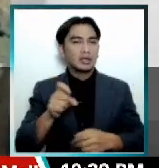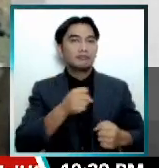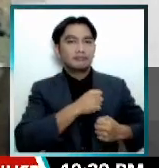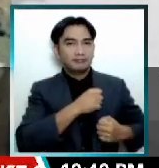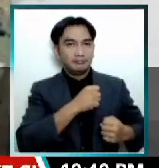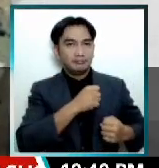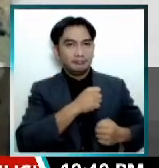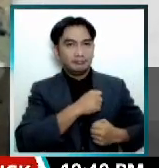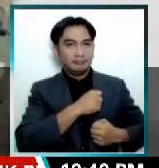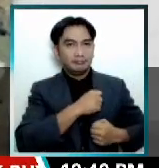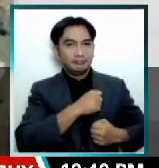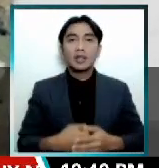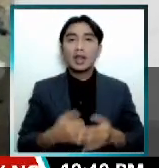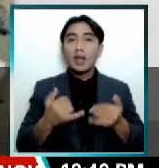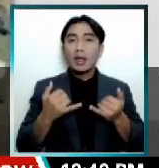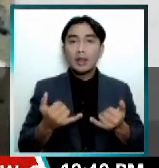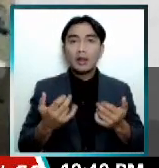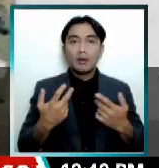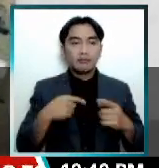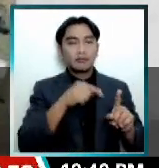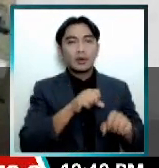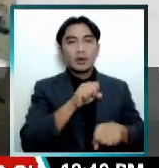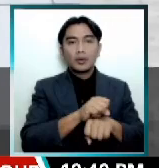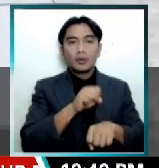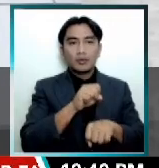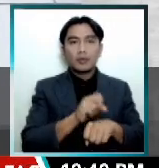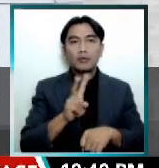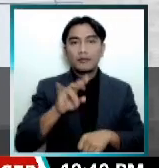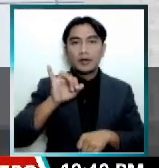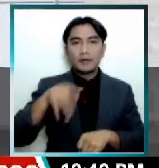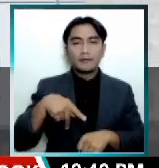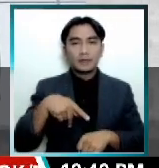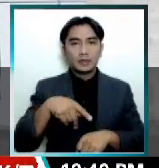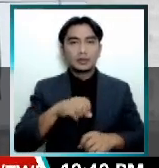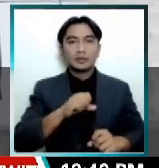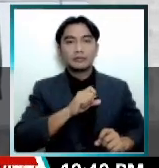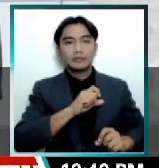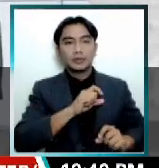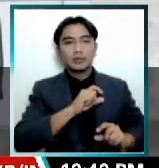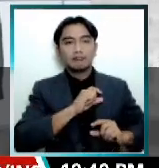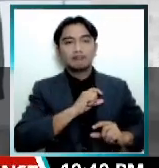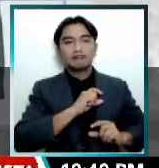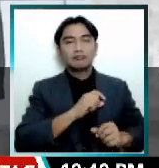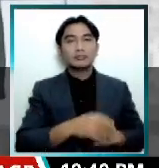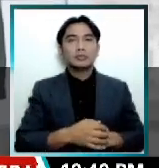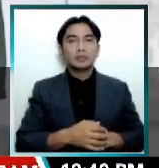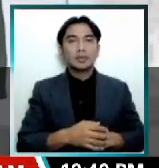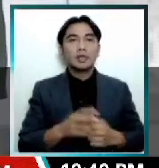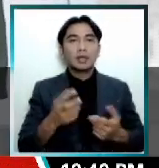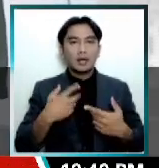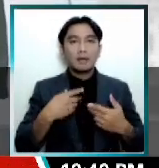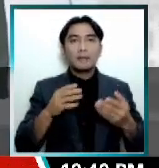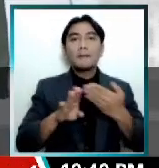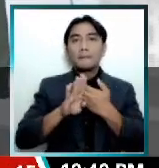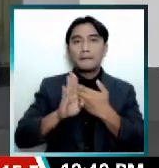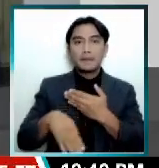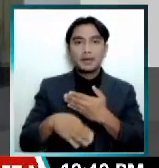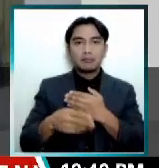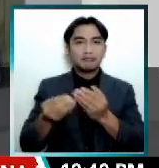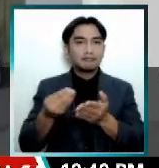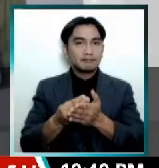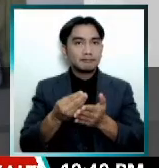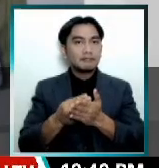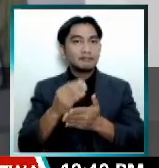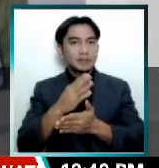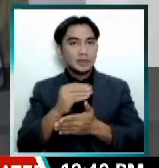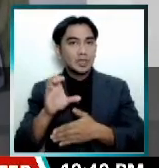At ngayon nagtatrabaho raw bilang VIP security. Nababi ang pera ng sanglan at cellphone ng babaeng empleyado.